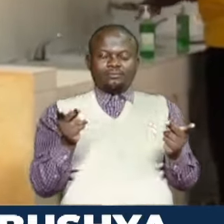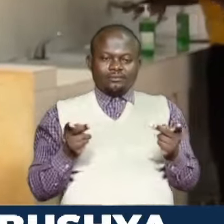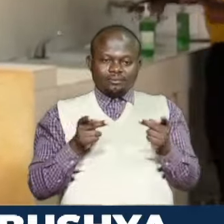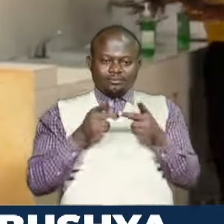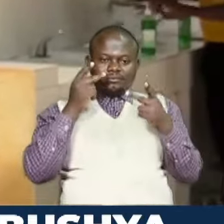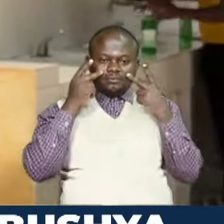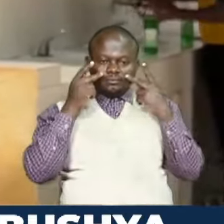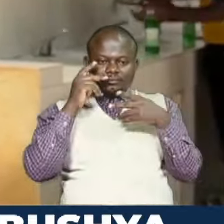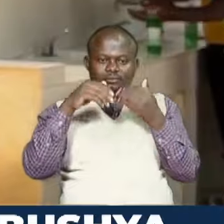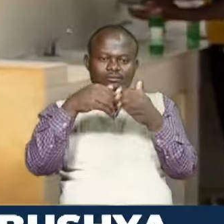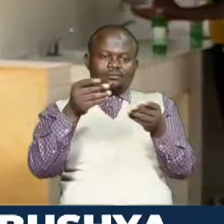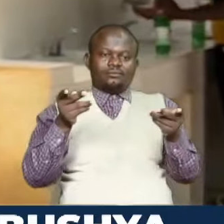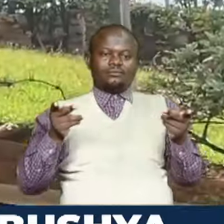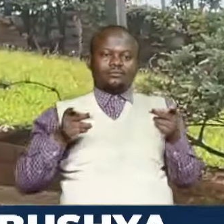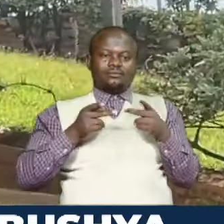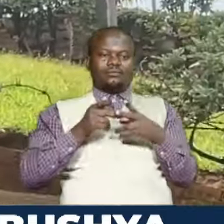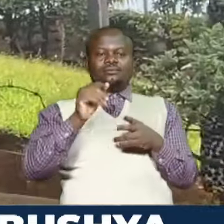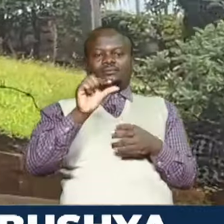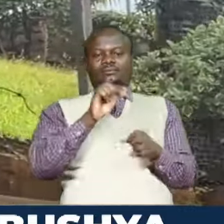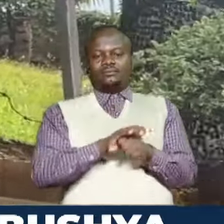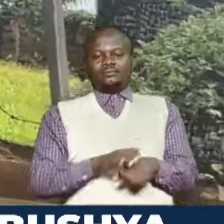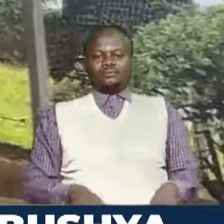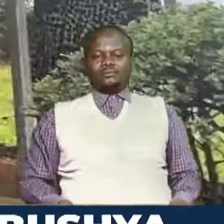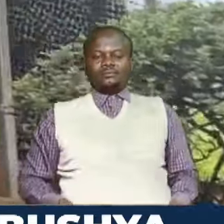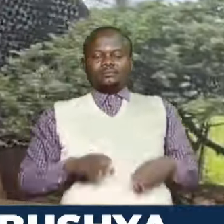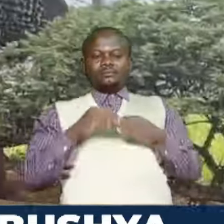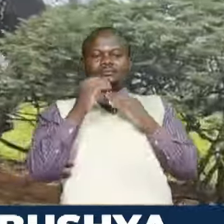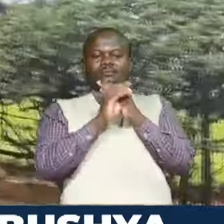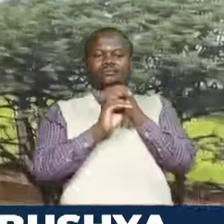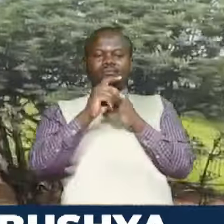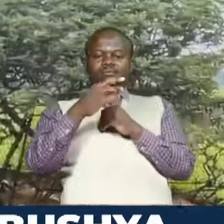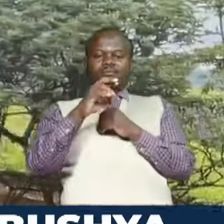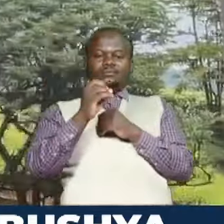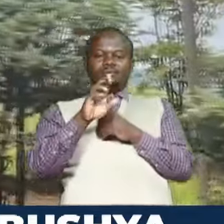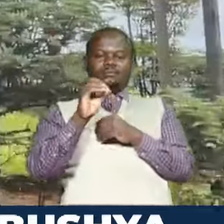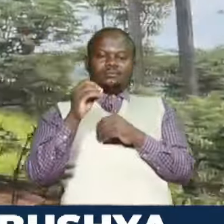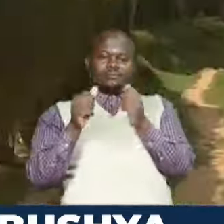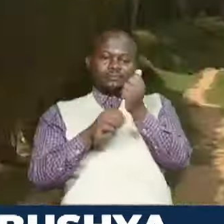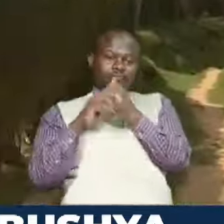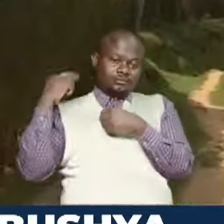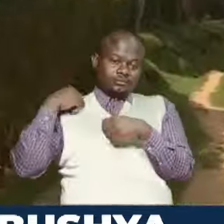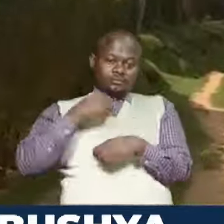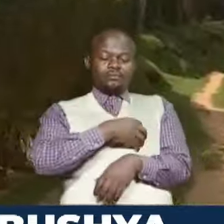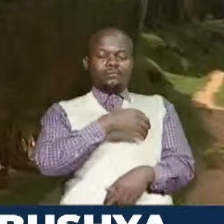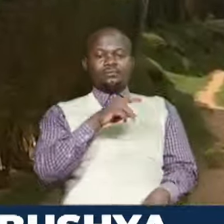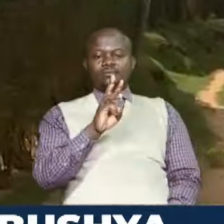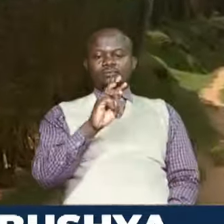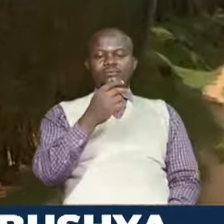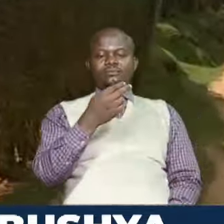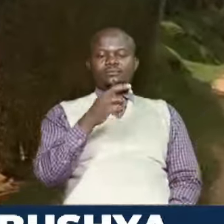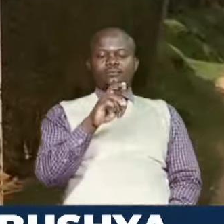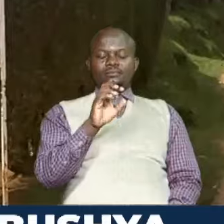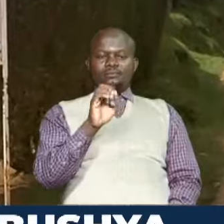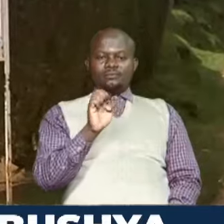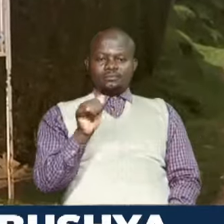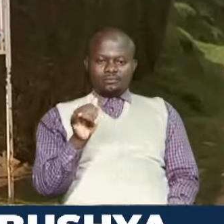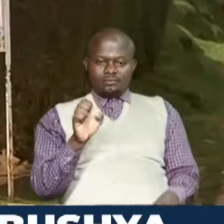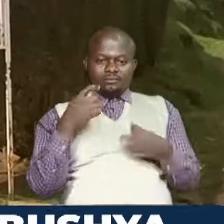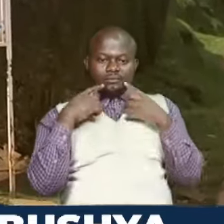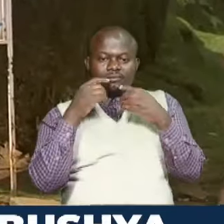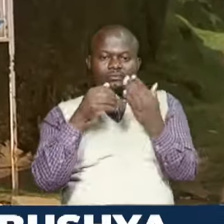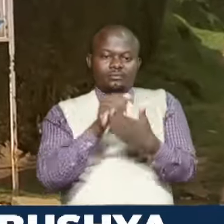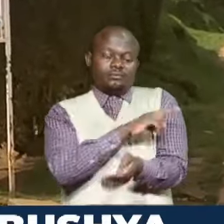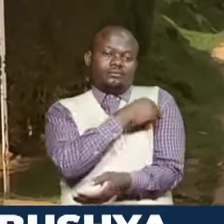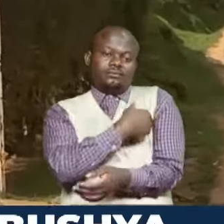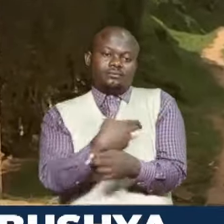nkabona space birimo ni ntoya umuyobozi w'akarere ka Ngororero wungirije ushinzwe ubukungu Uwihoreye Patrick yavuze ko ibi bitaro vuba